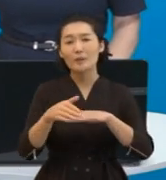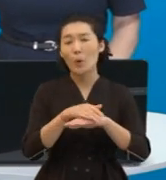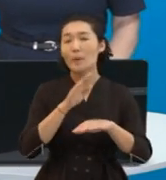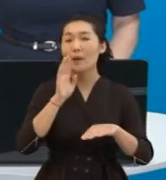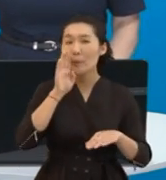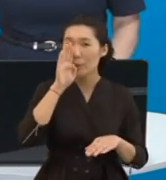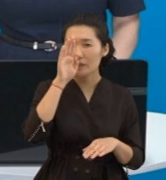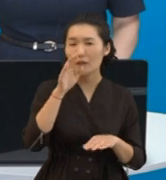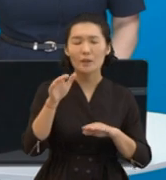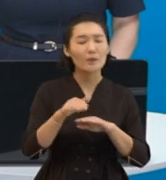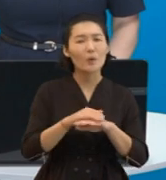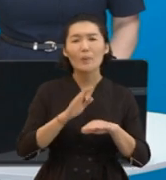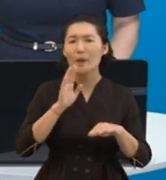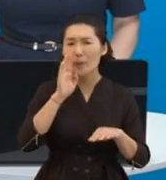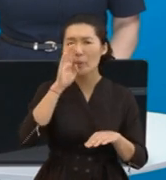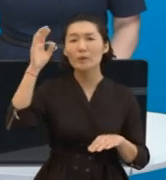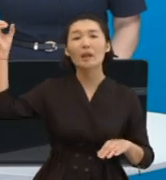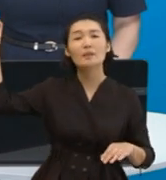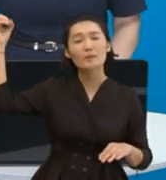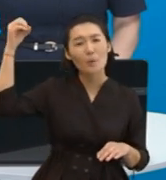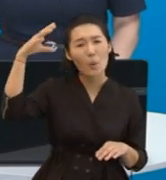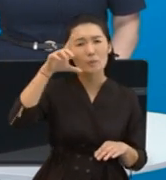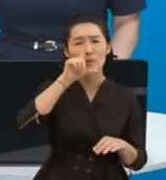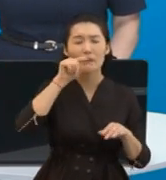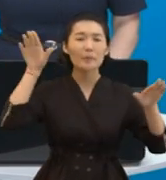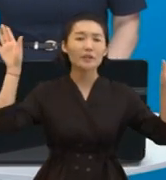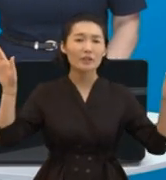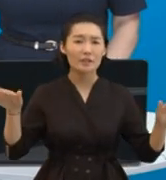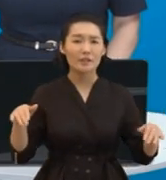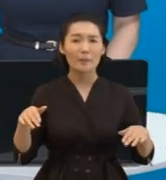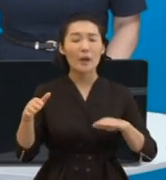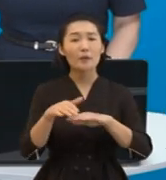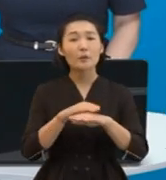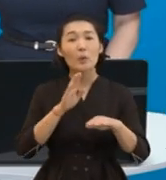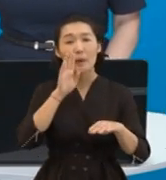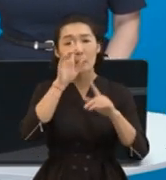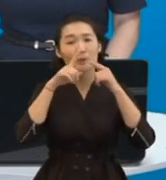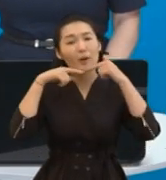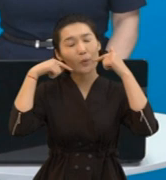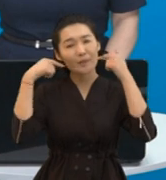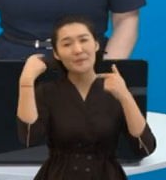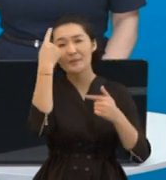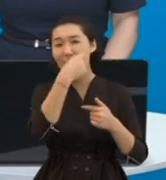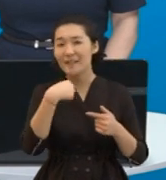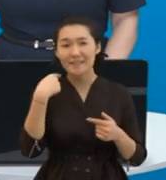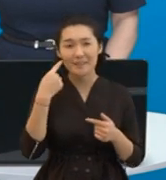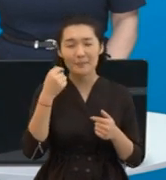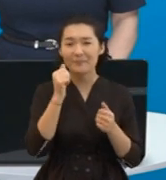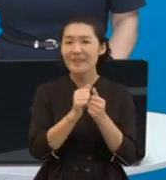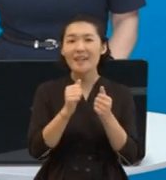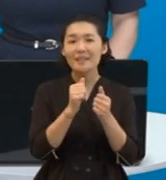доброе утро солнцу и птицам доброе утро улыбчивым лицам и каждый